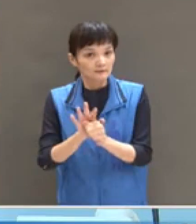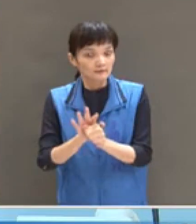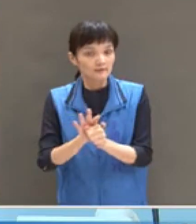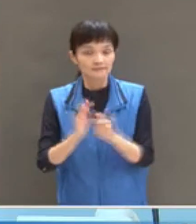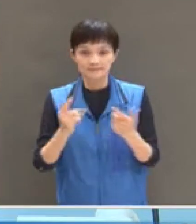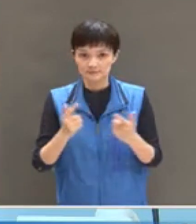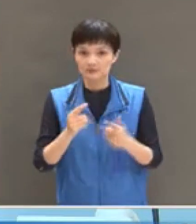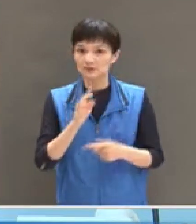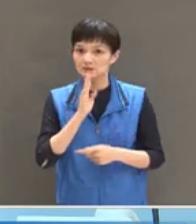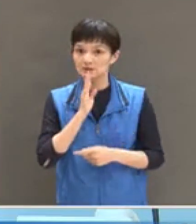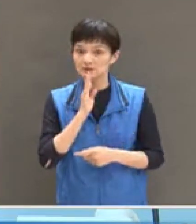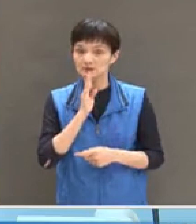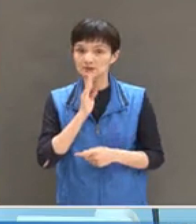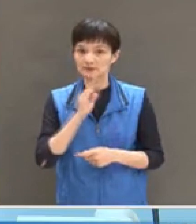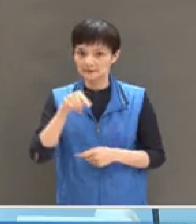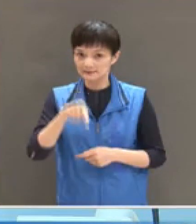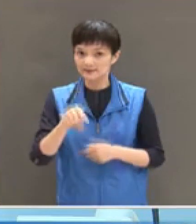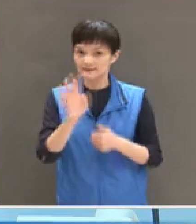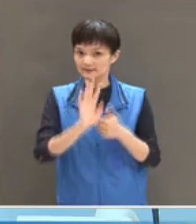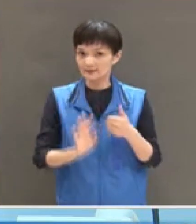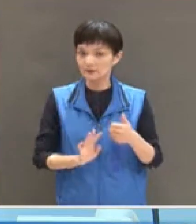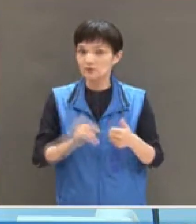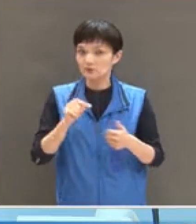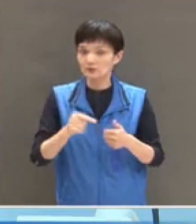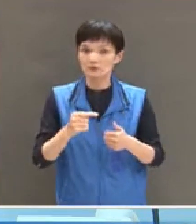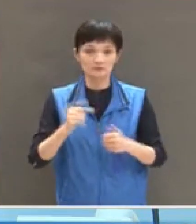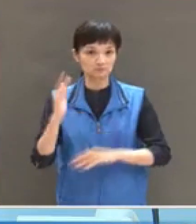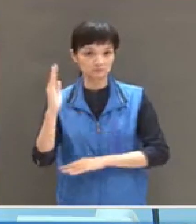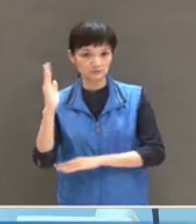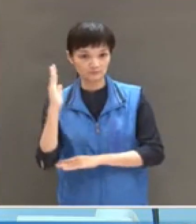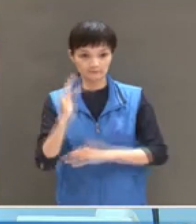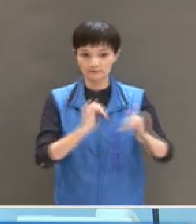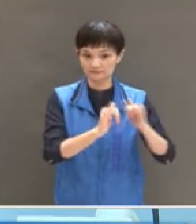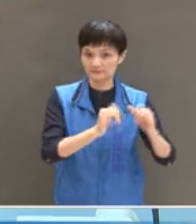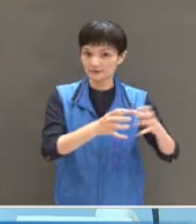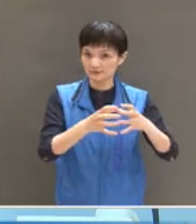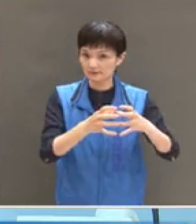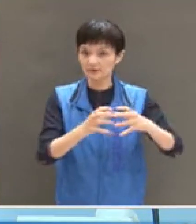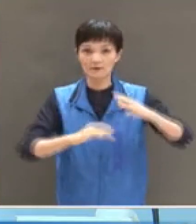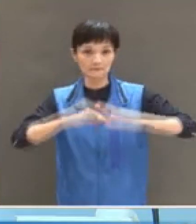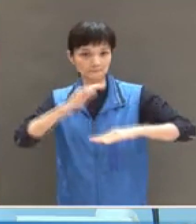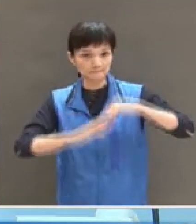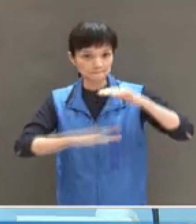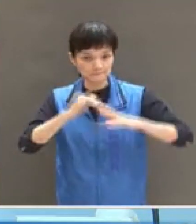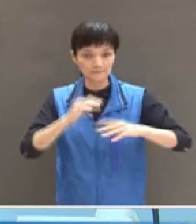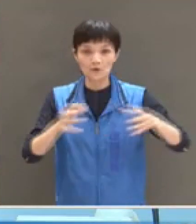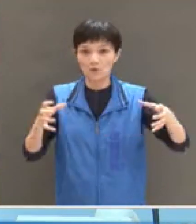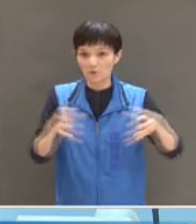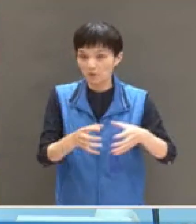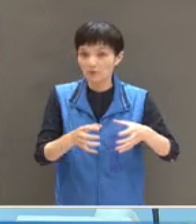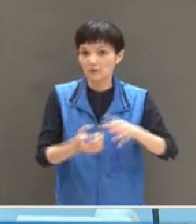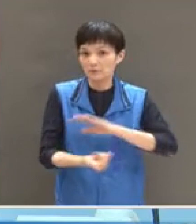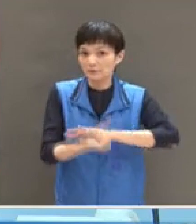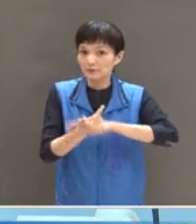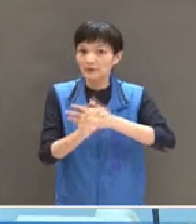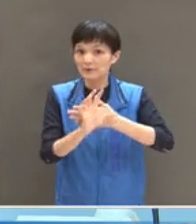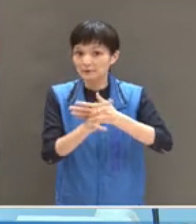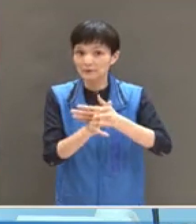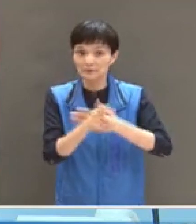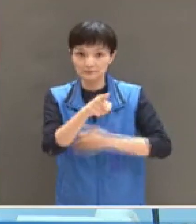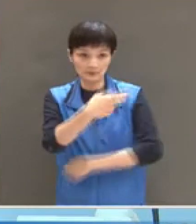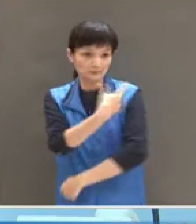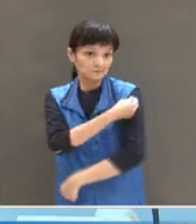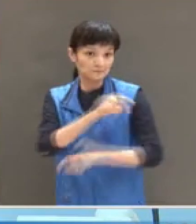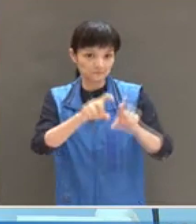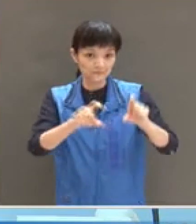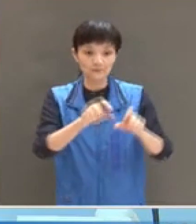度跟民间并肩作战，快速的把疫苗买进来，让我们国人疫苗的